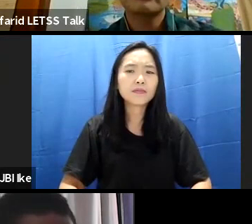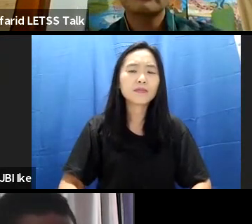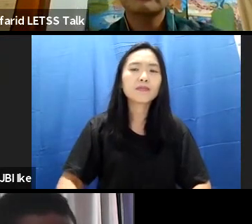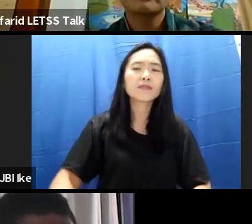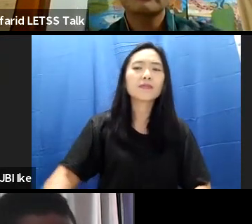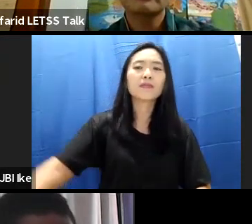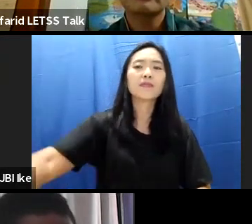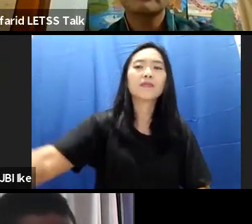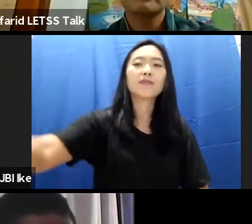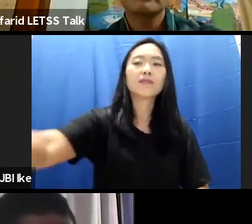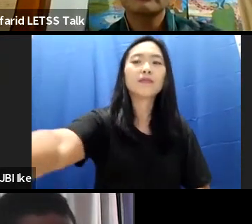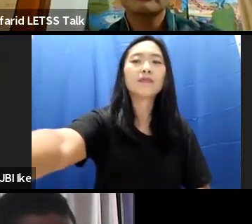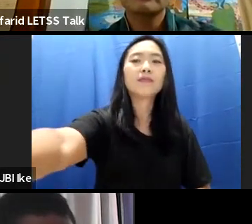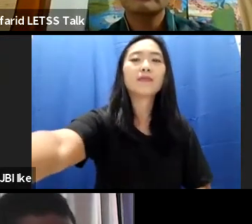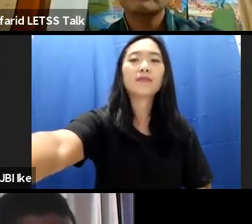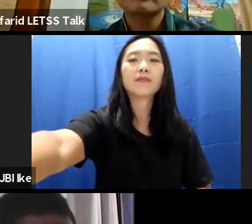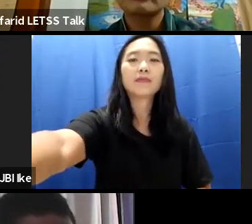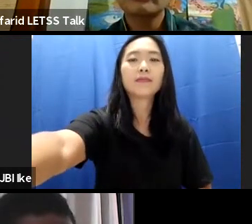satu